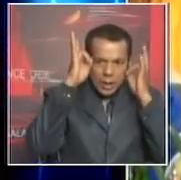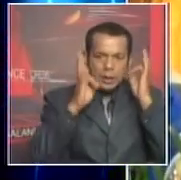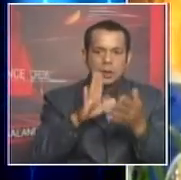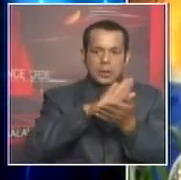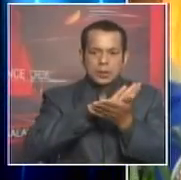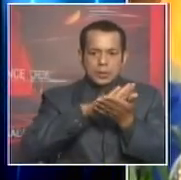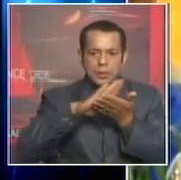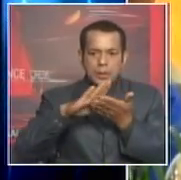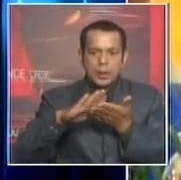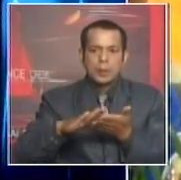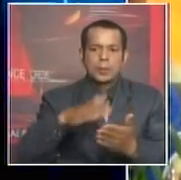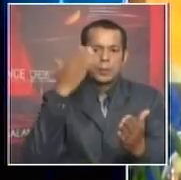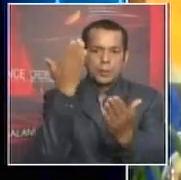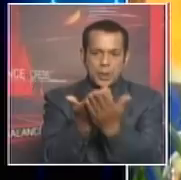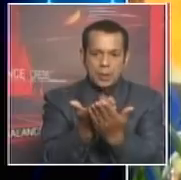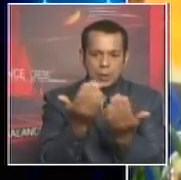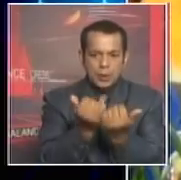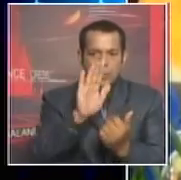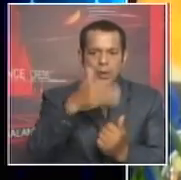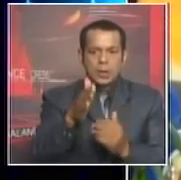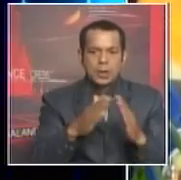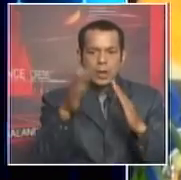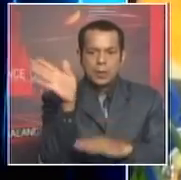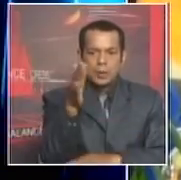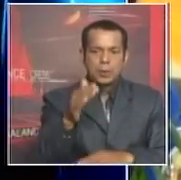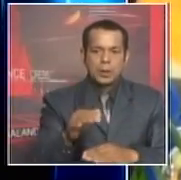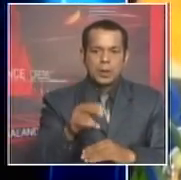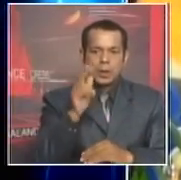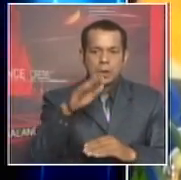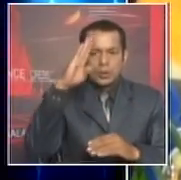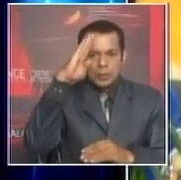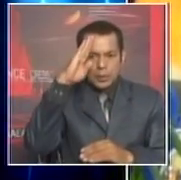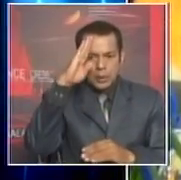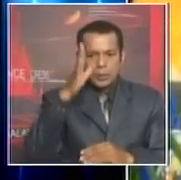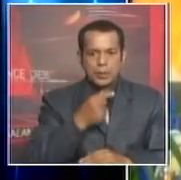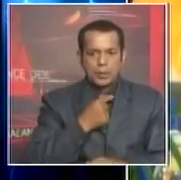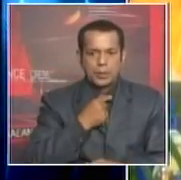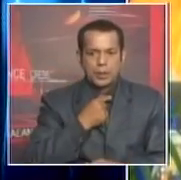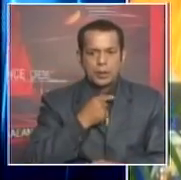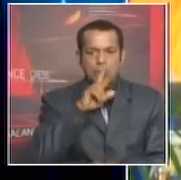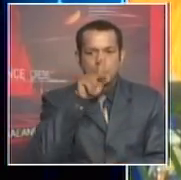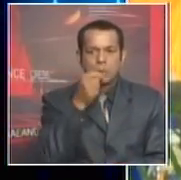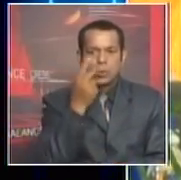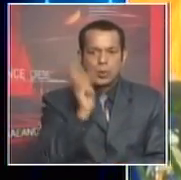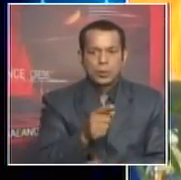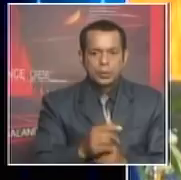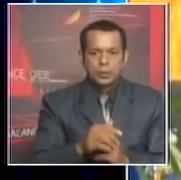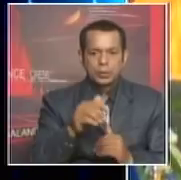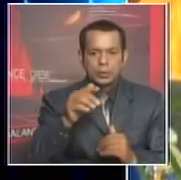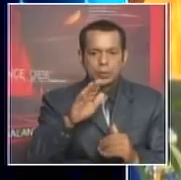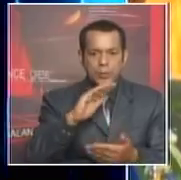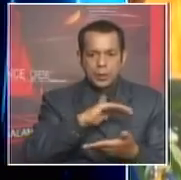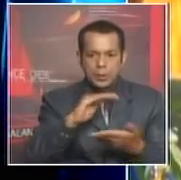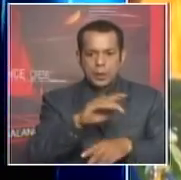स्पष्ट छानबिनको माग गरेपछि गृहमन्त्रीले त्यसमा सरकारको प्रतिबद्धता जनाउनु भएको हो। प्रहरीले